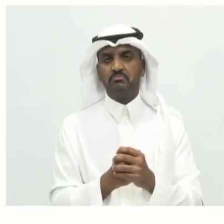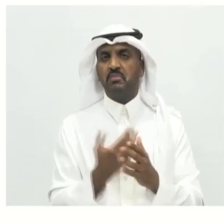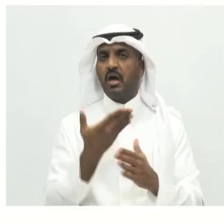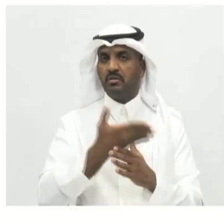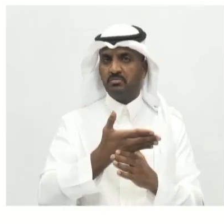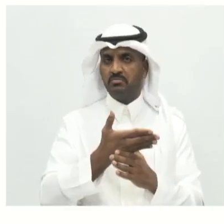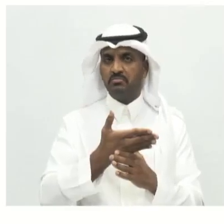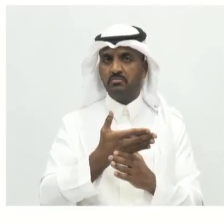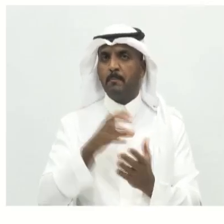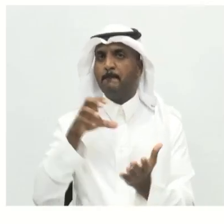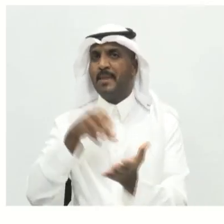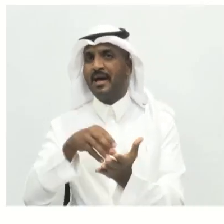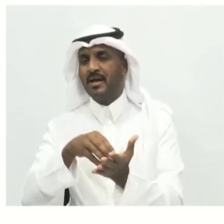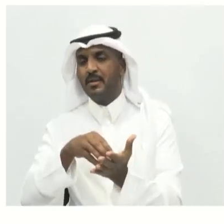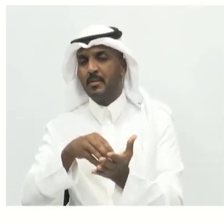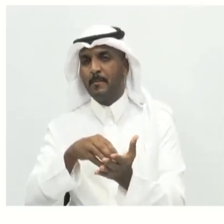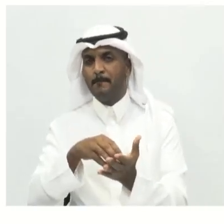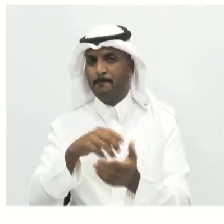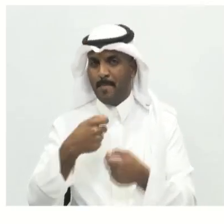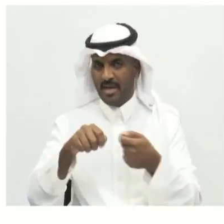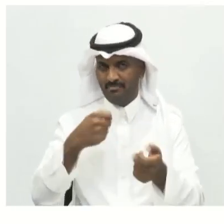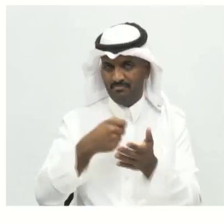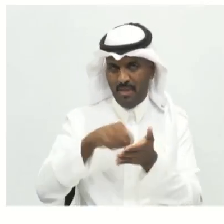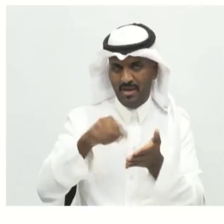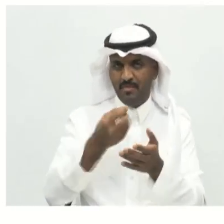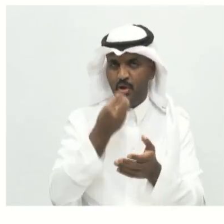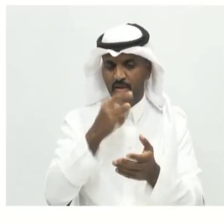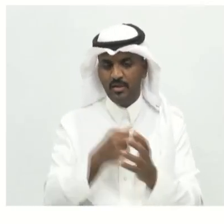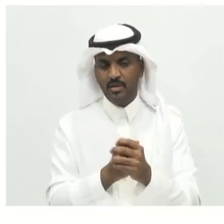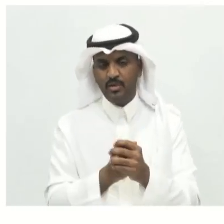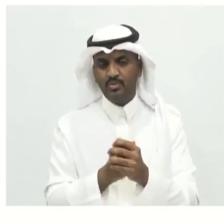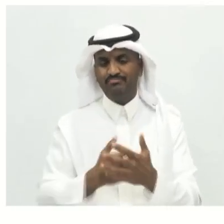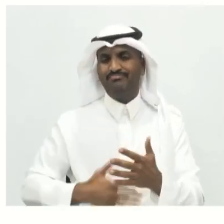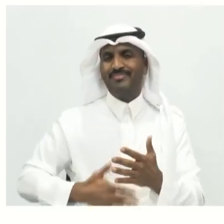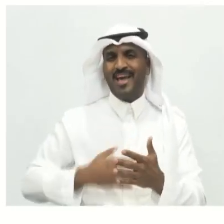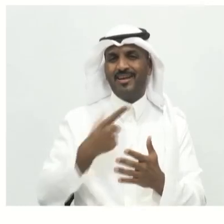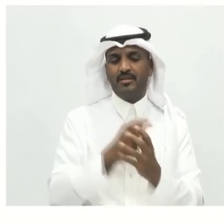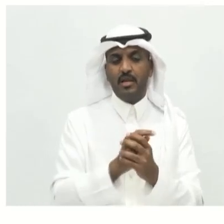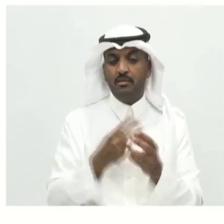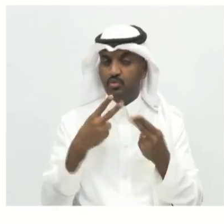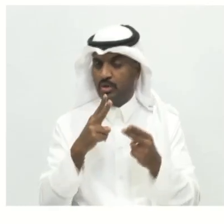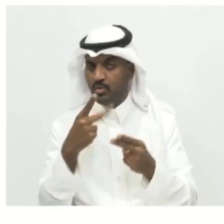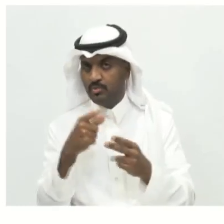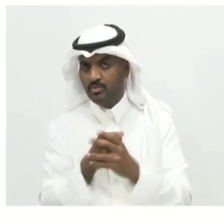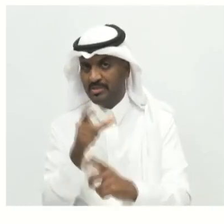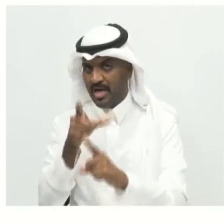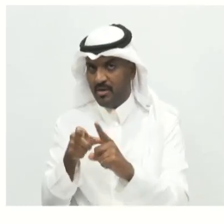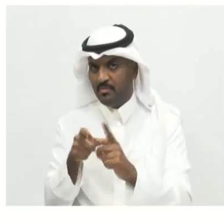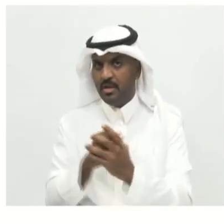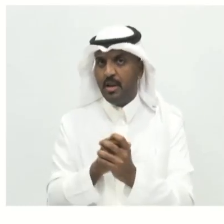دخلت متجرا لبيع المواد الغذائيه وكنت جائعا فهل يجوز لك ان تاكل منه بدون علم صاحب